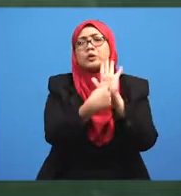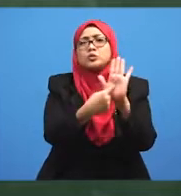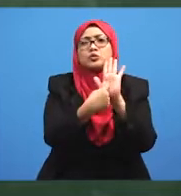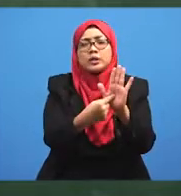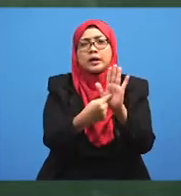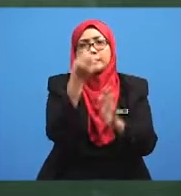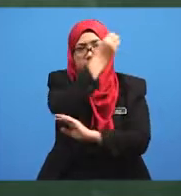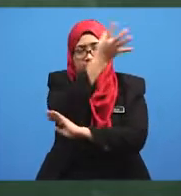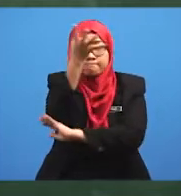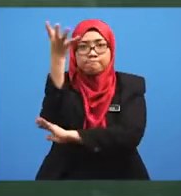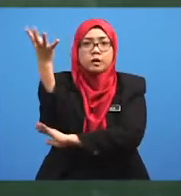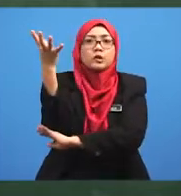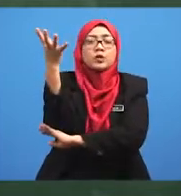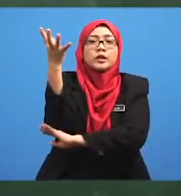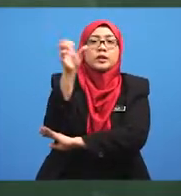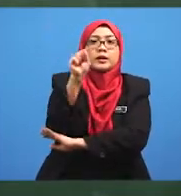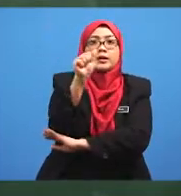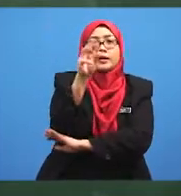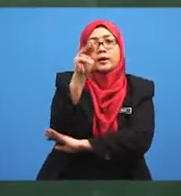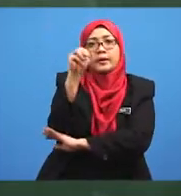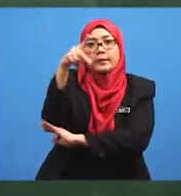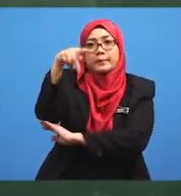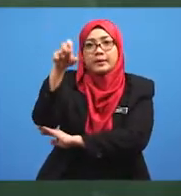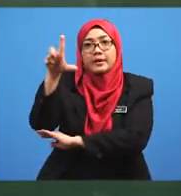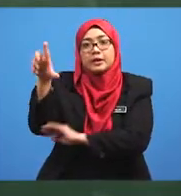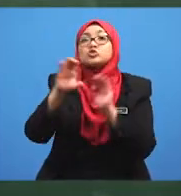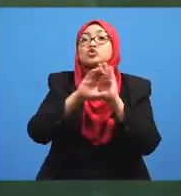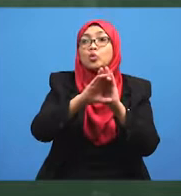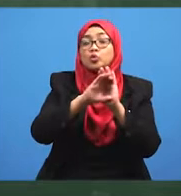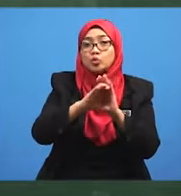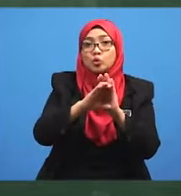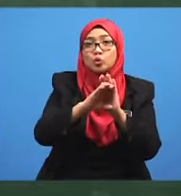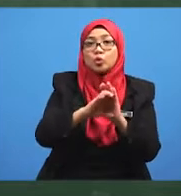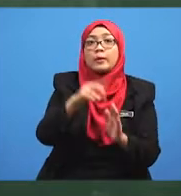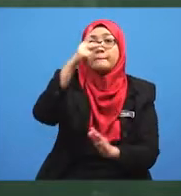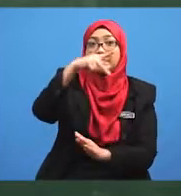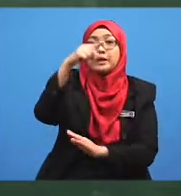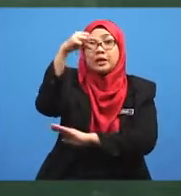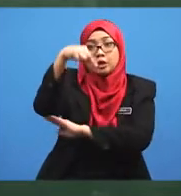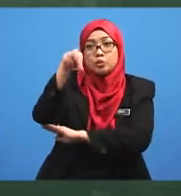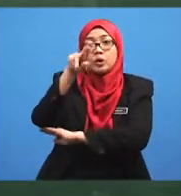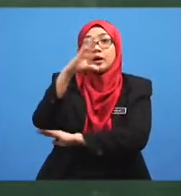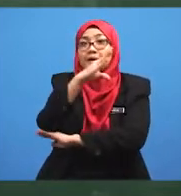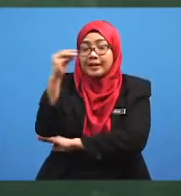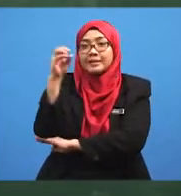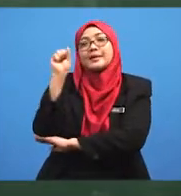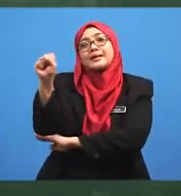menunjukkan maklumat bagi sampel radioaktif P, Q, R dan S.